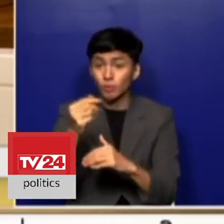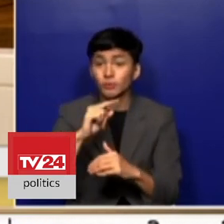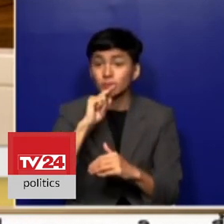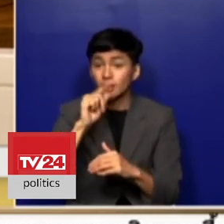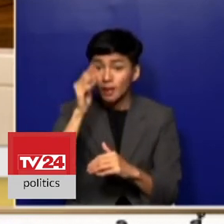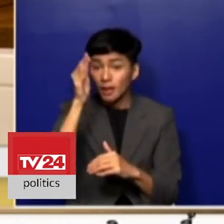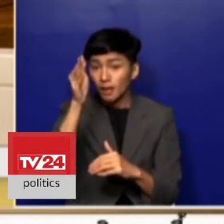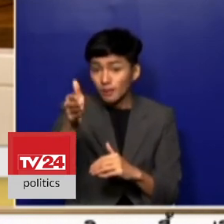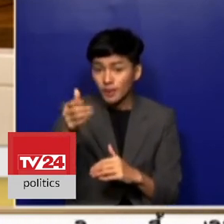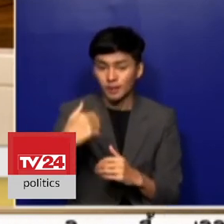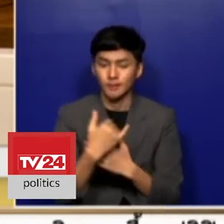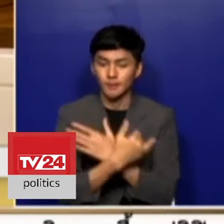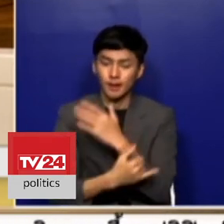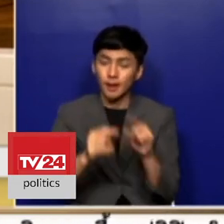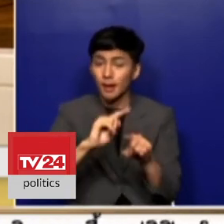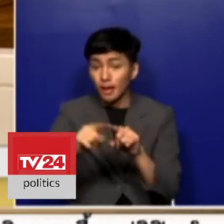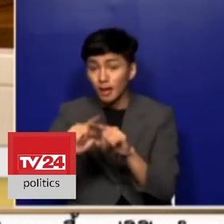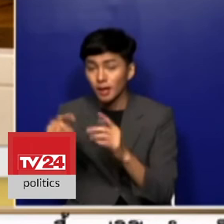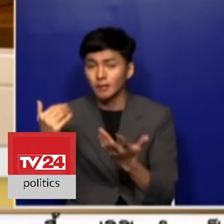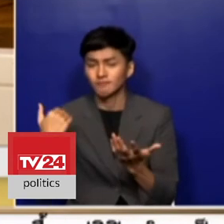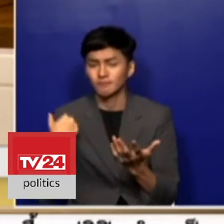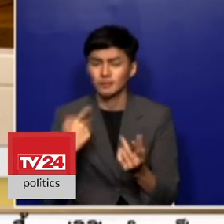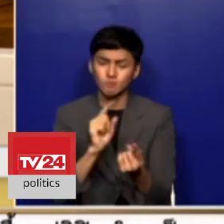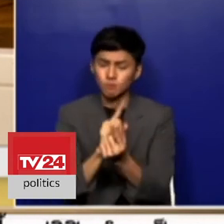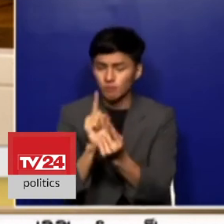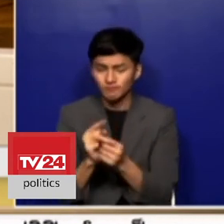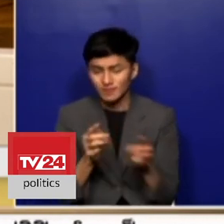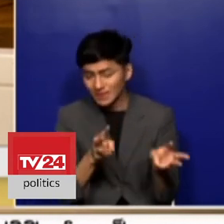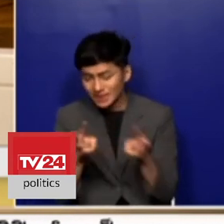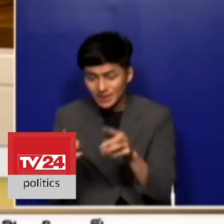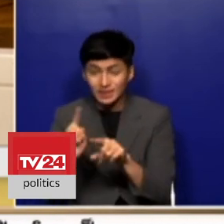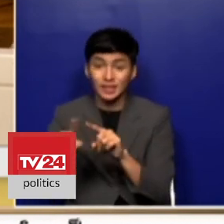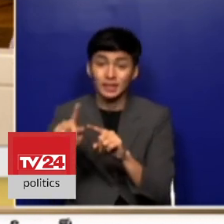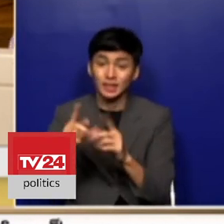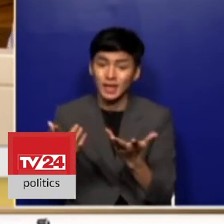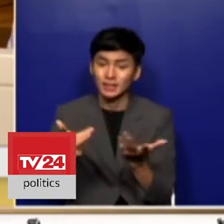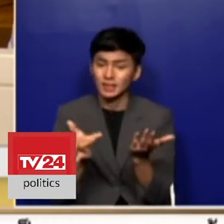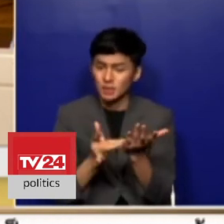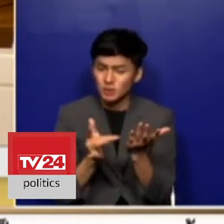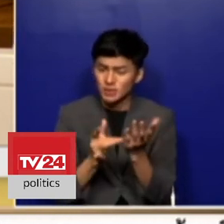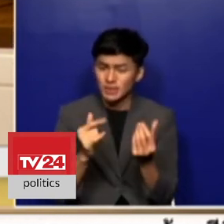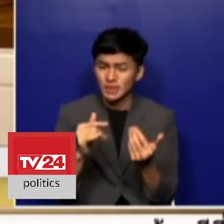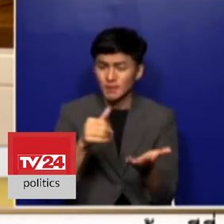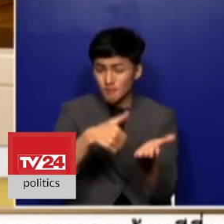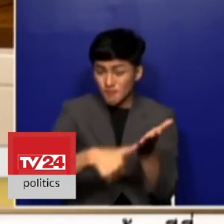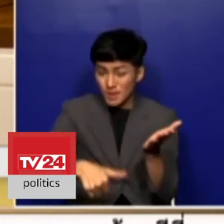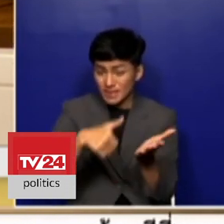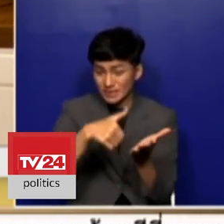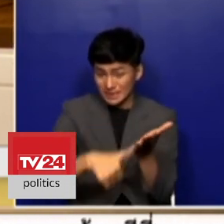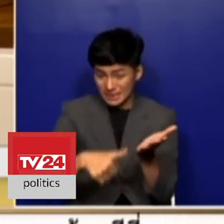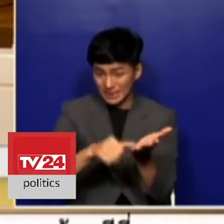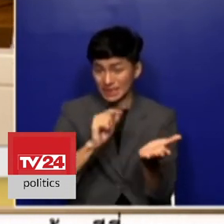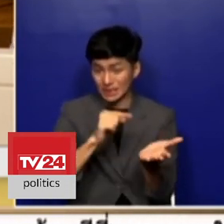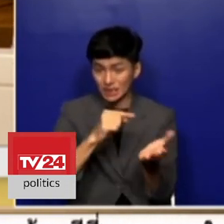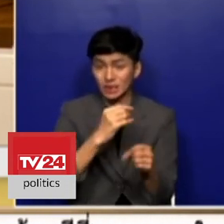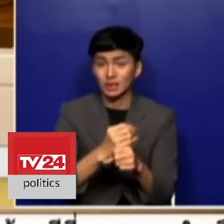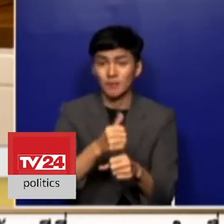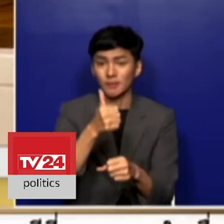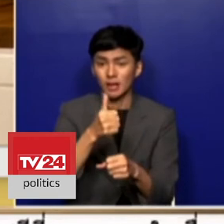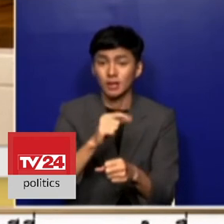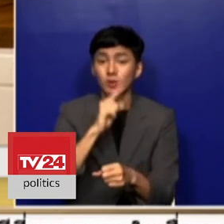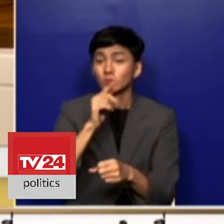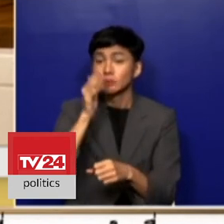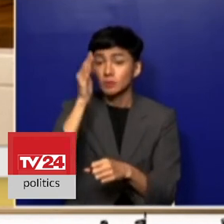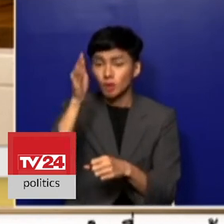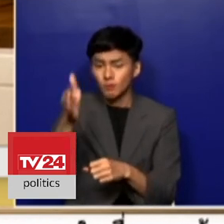ในน้ำกดประเทศต่างๆสามารถค้นพบวิธีการหรือเทคโนโลยีสำหรับการจัดเก็บภาษีศุลกากรนี้ได้การเข้าร่วม